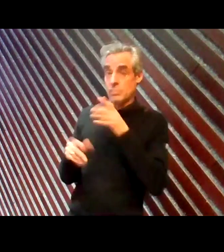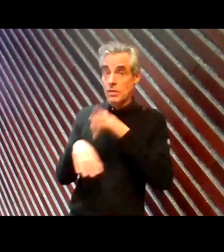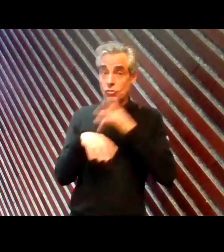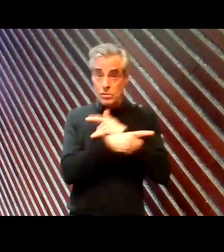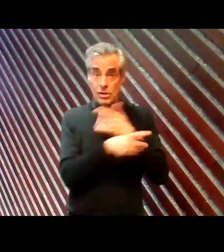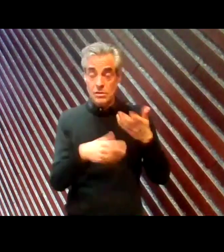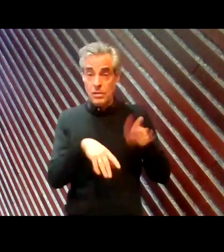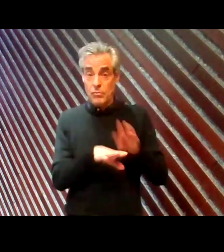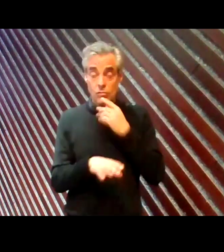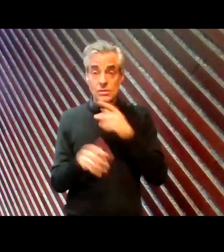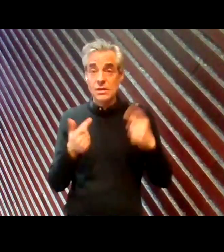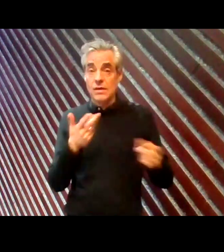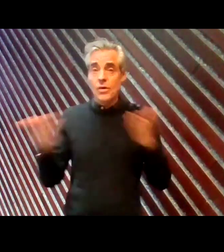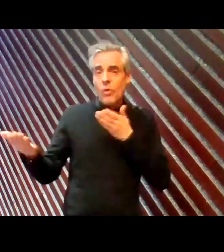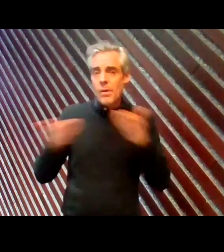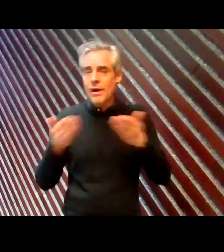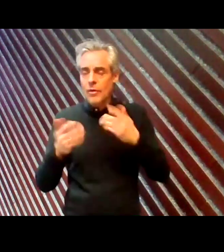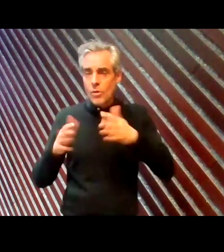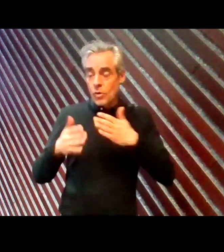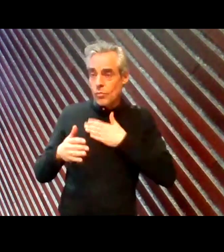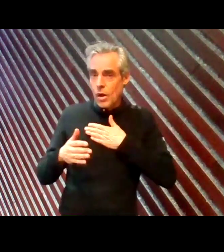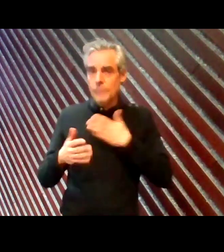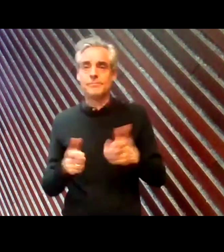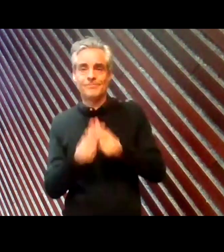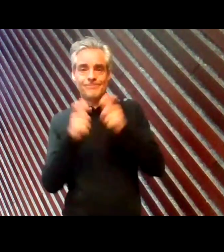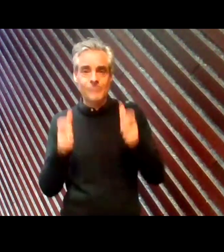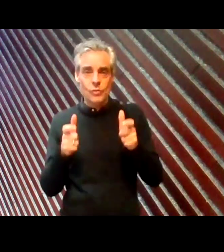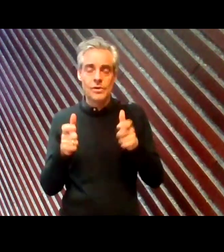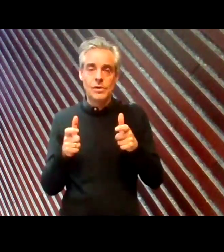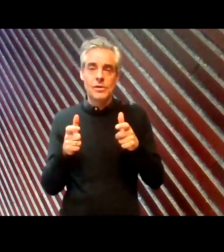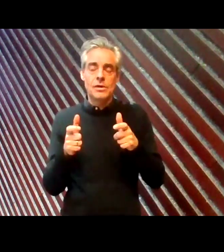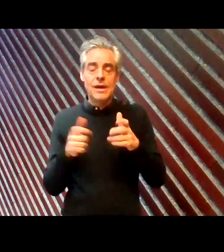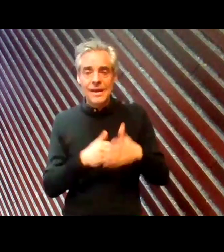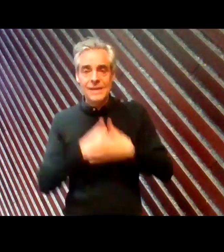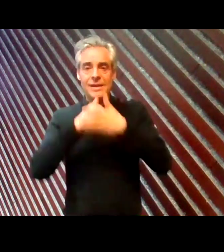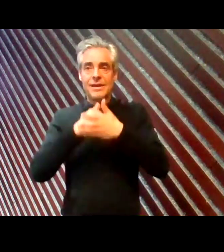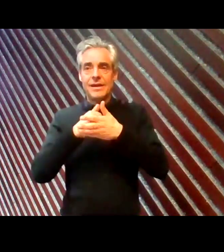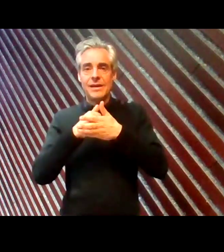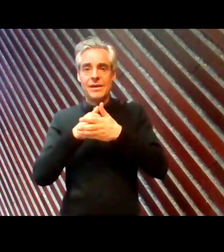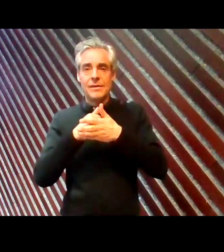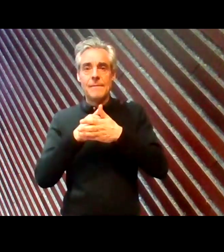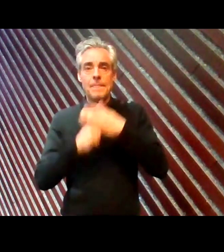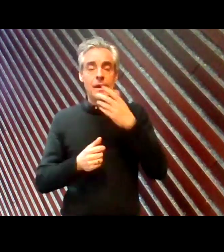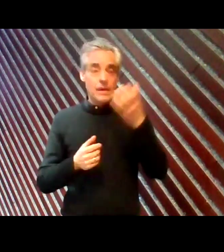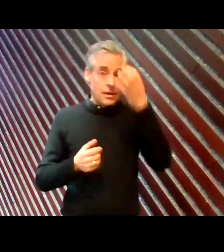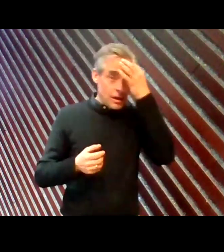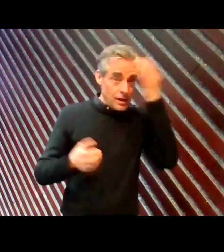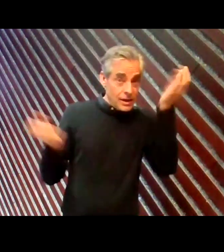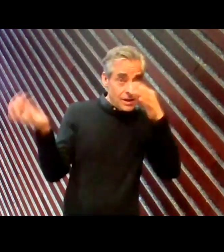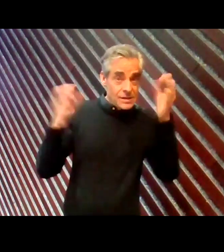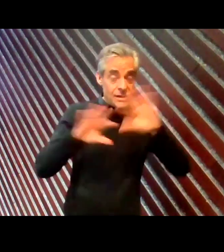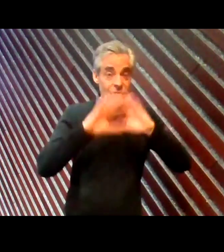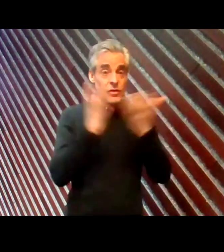déjà il y déjà ça et ça voilà c'est comment aussi nous on peut être un facteur en effet de mettre les initiatives